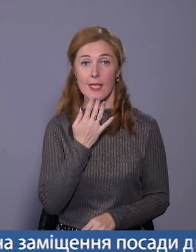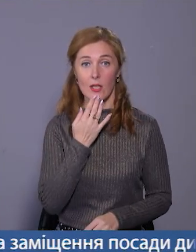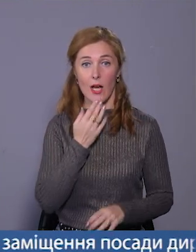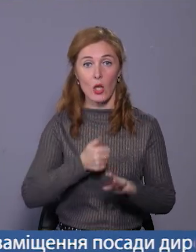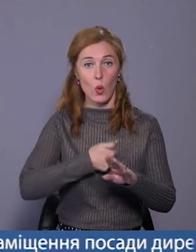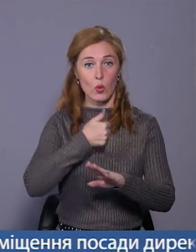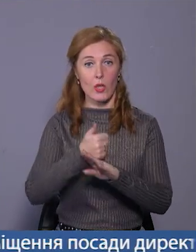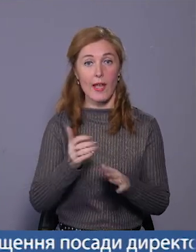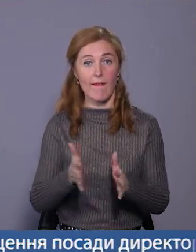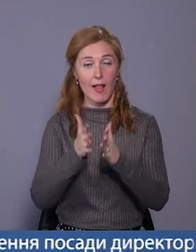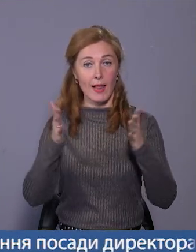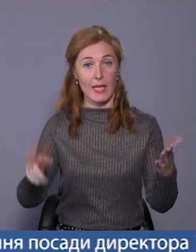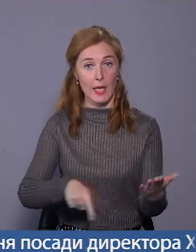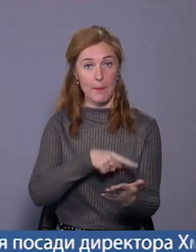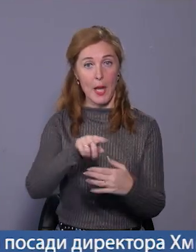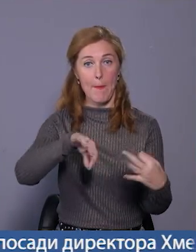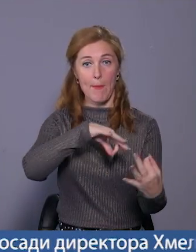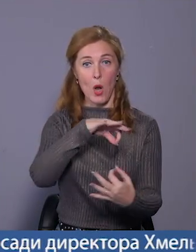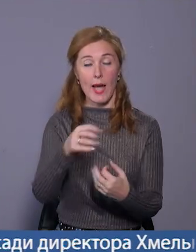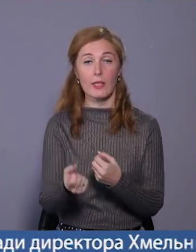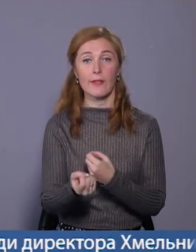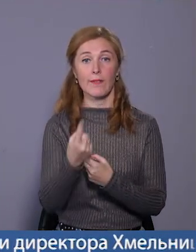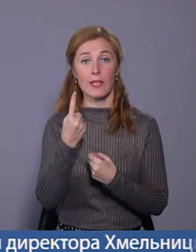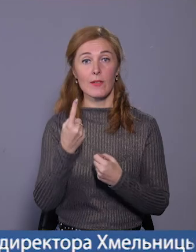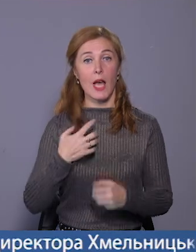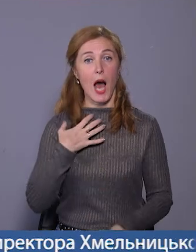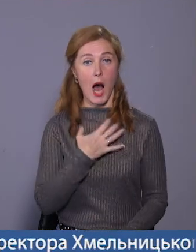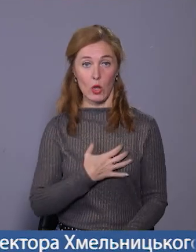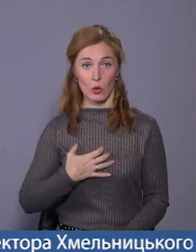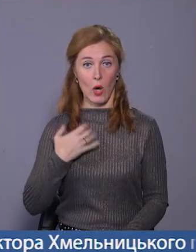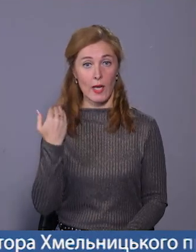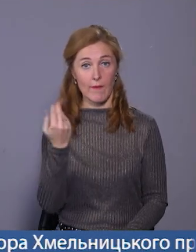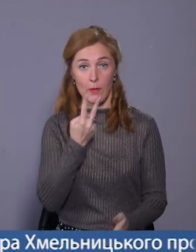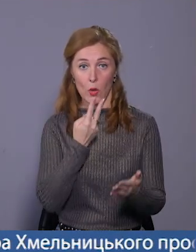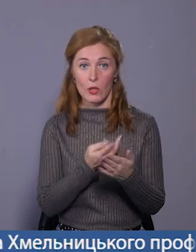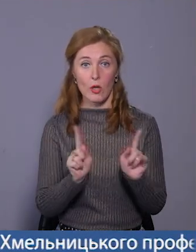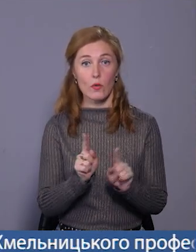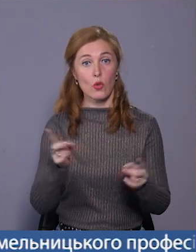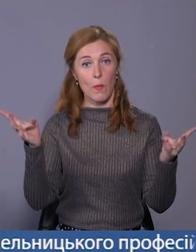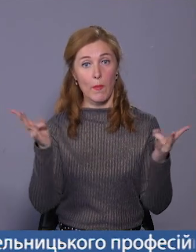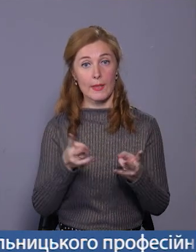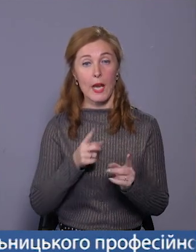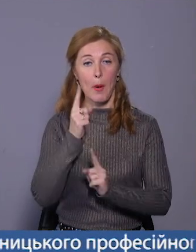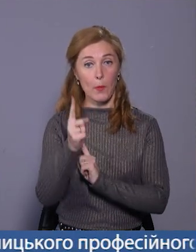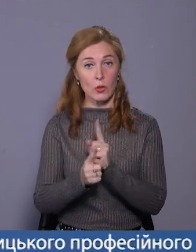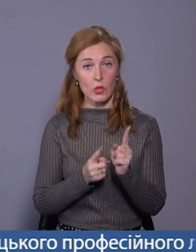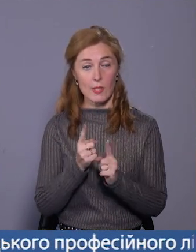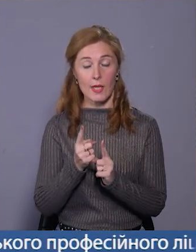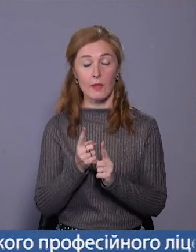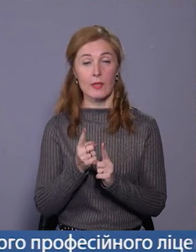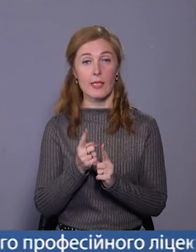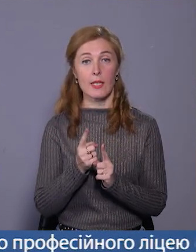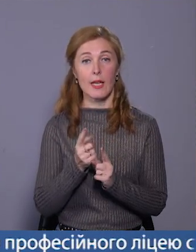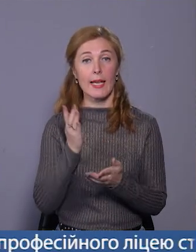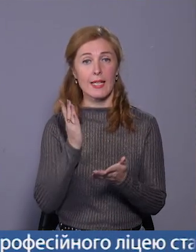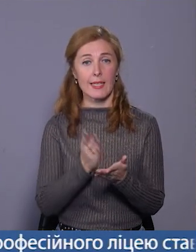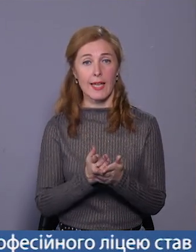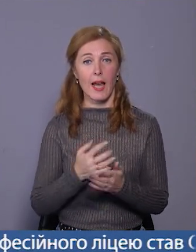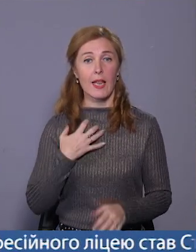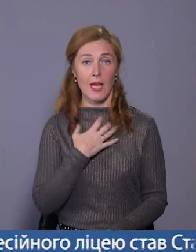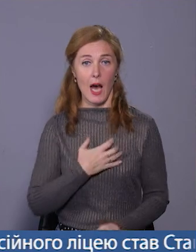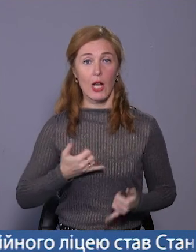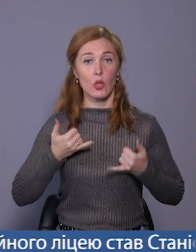та великих містах. Проєкт виявився актуальним. Він показав, що потреба у модернізації та перепозиціонування є нагальною